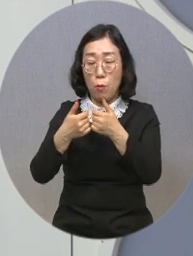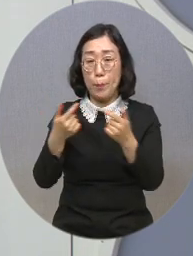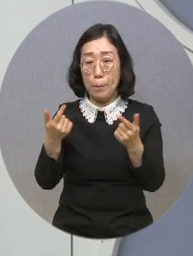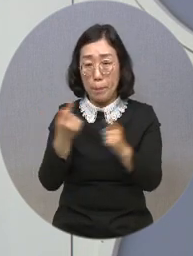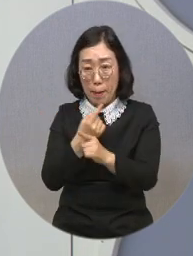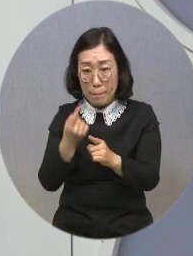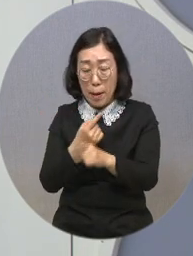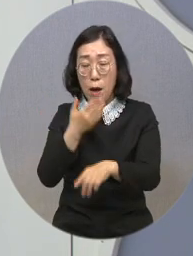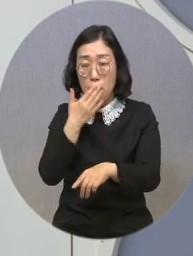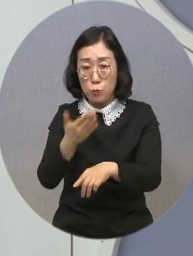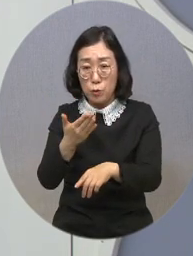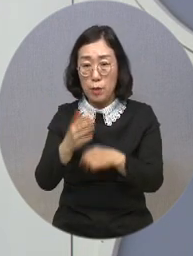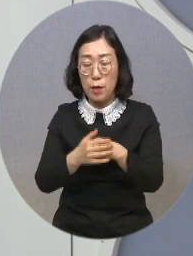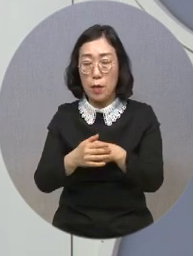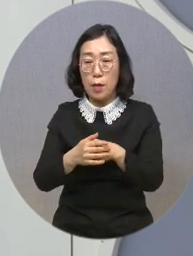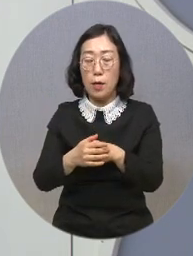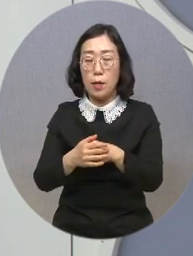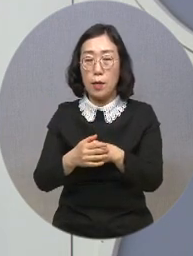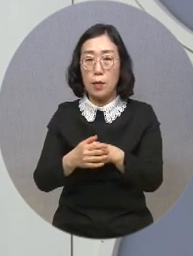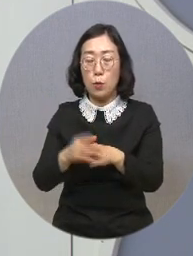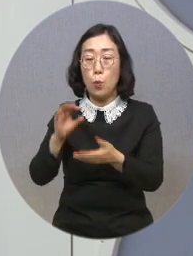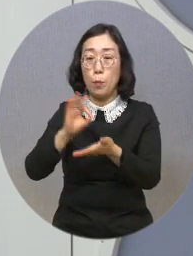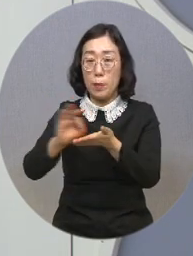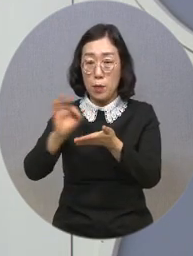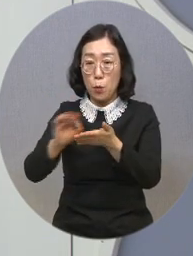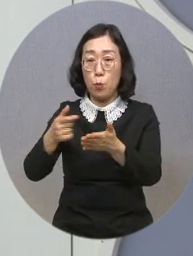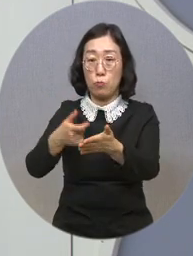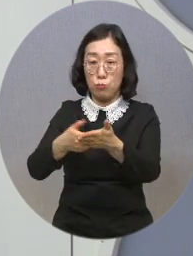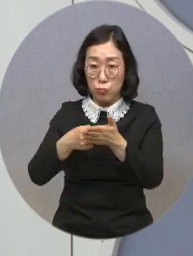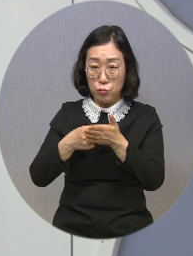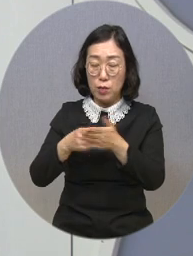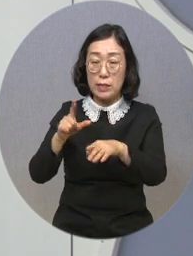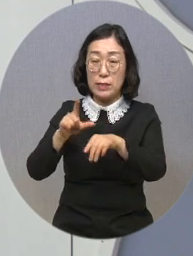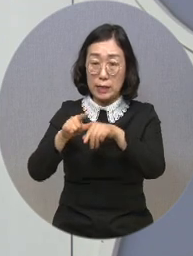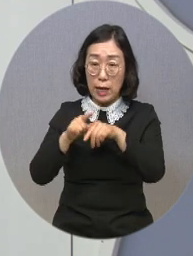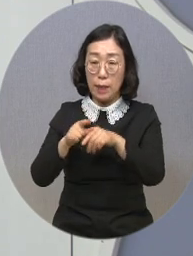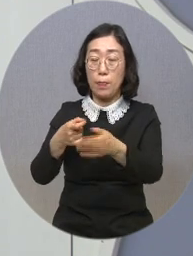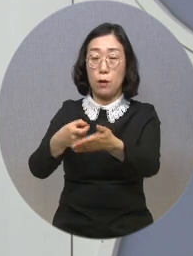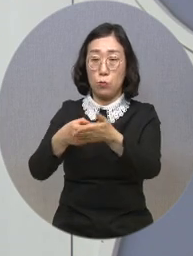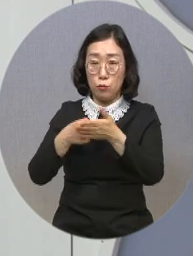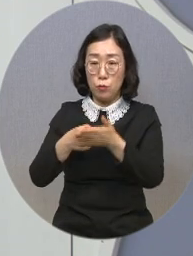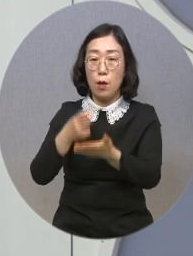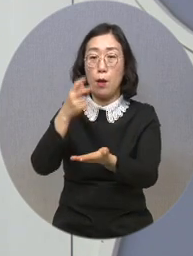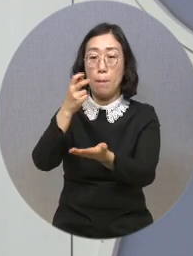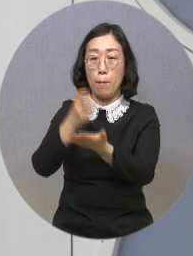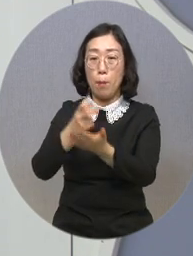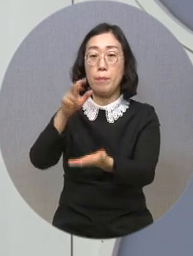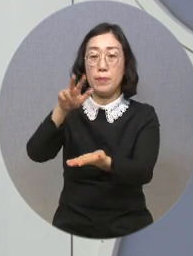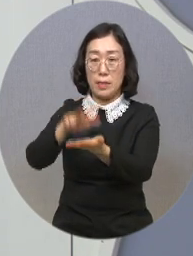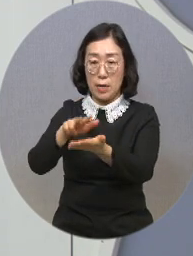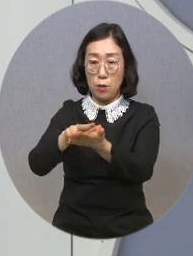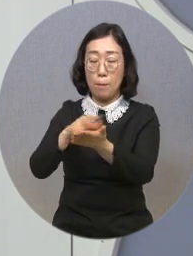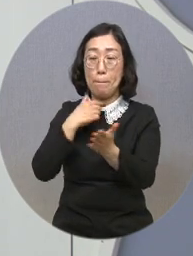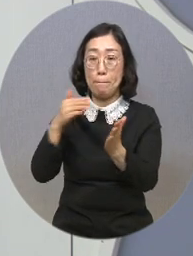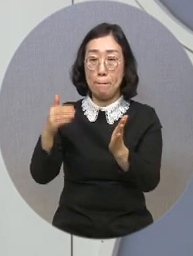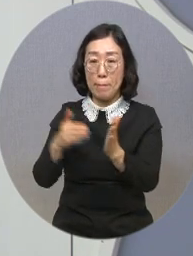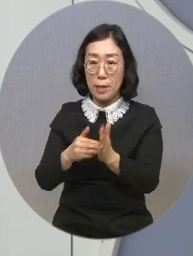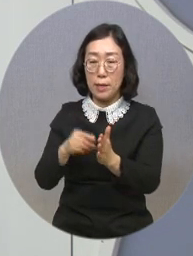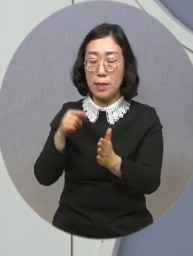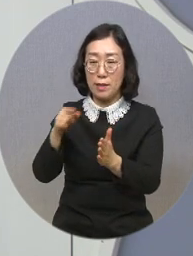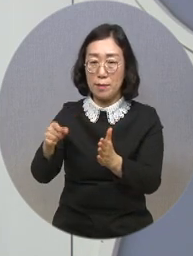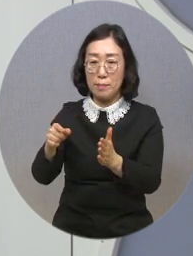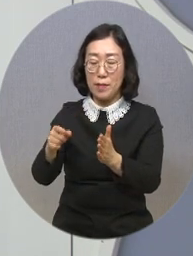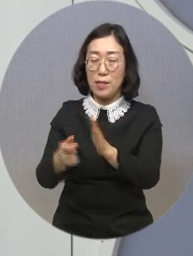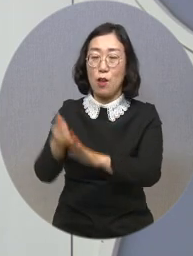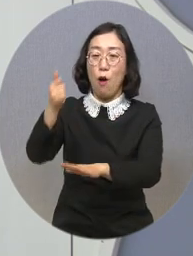좀 늘어나고 또 여러 가지 비용과 시간도 줄이는 그런 법을 제정한 것이 이제 좀